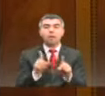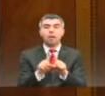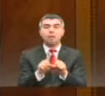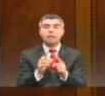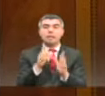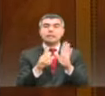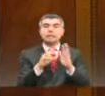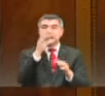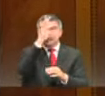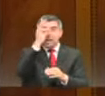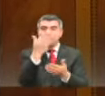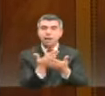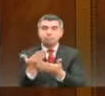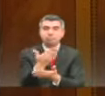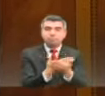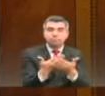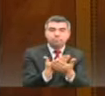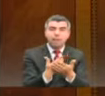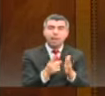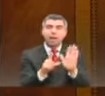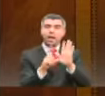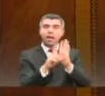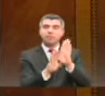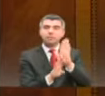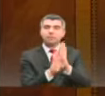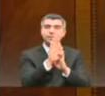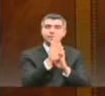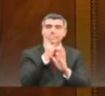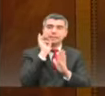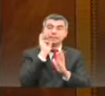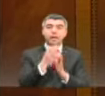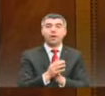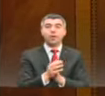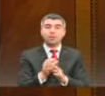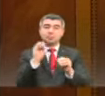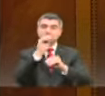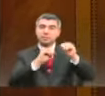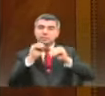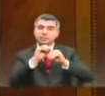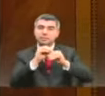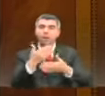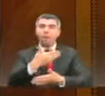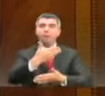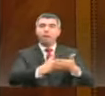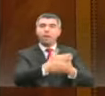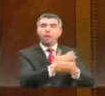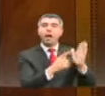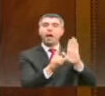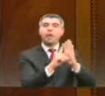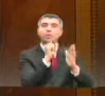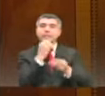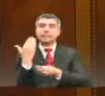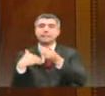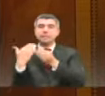سياسة مندمجة في مجال حقوق الإنسان وتحيين خطة العمل الوطنية في مجال